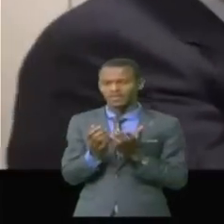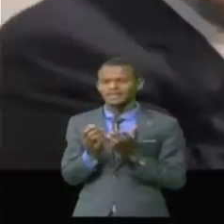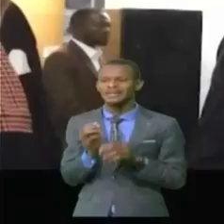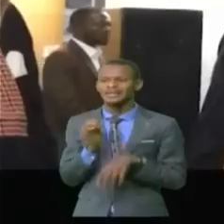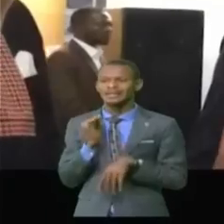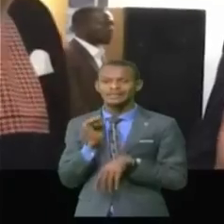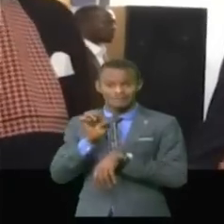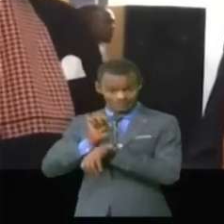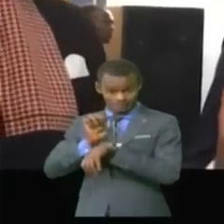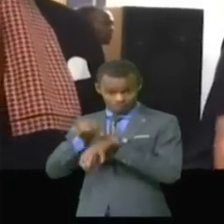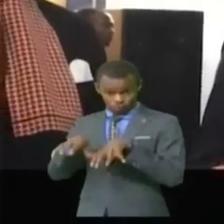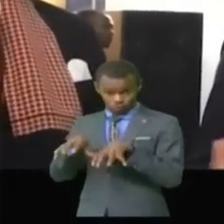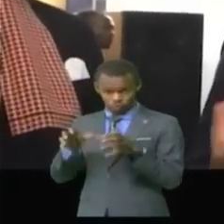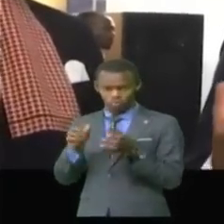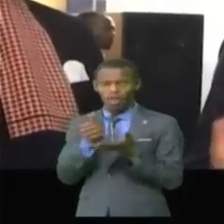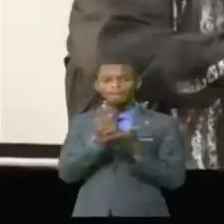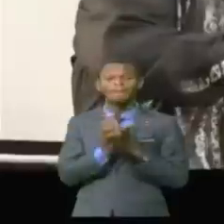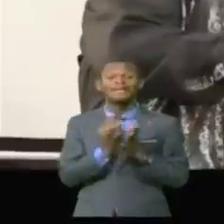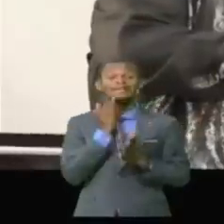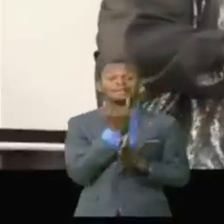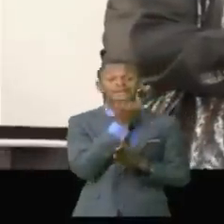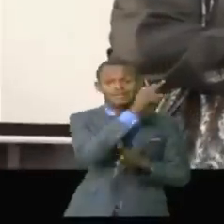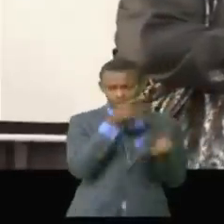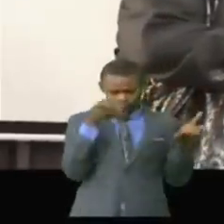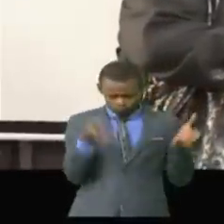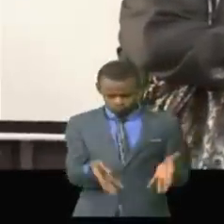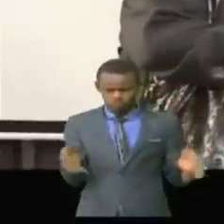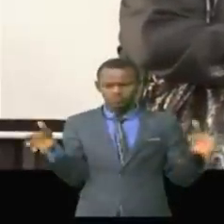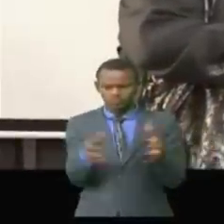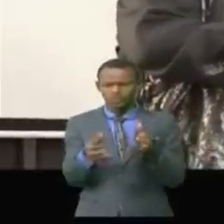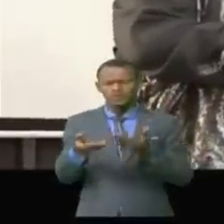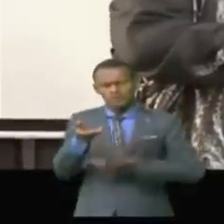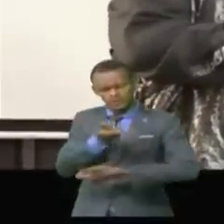points communs, moment de partage et d'échange.